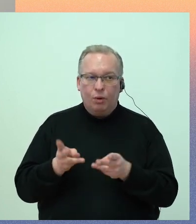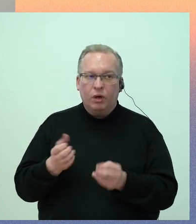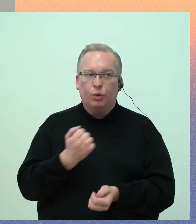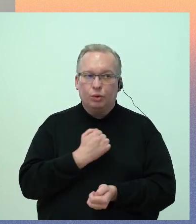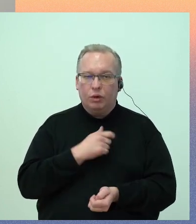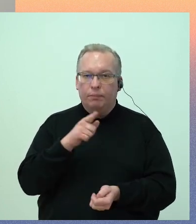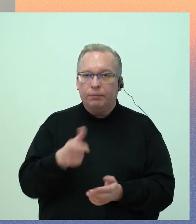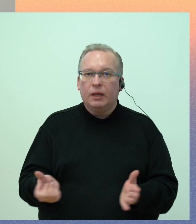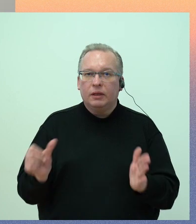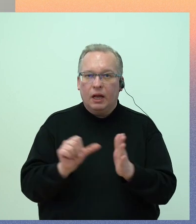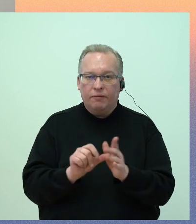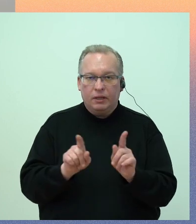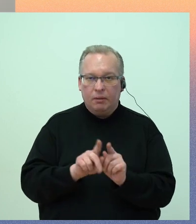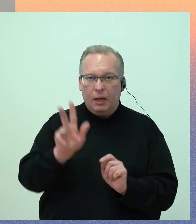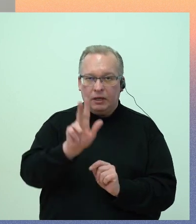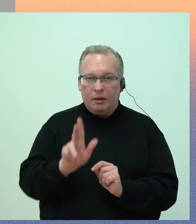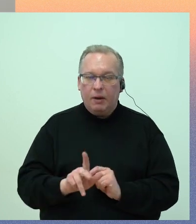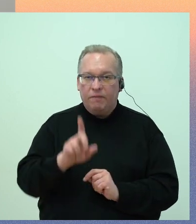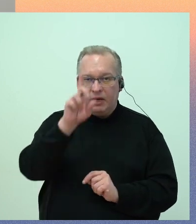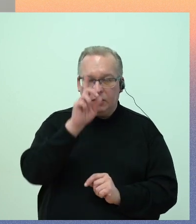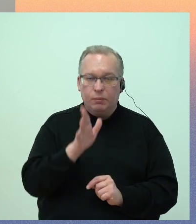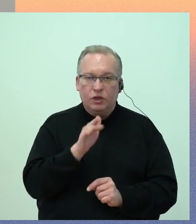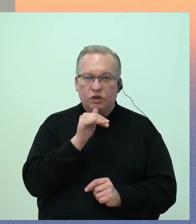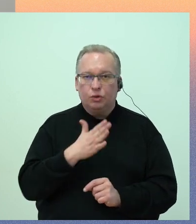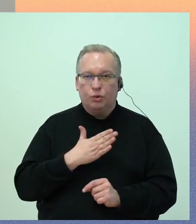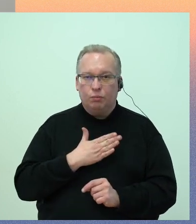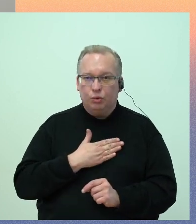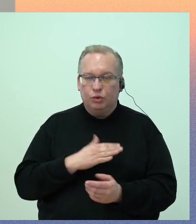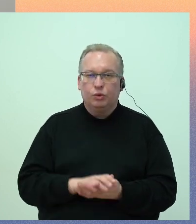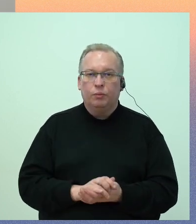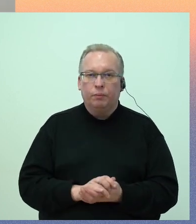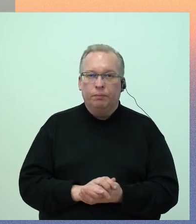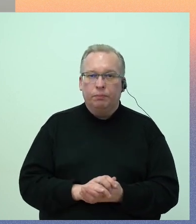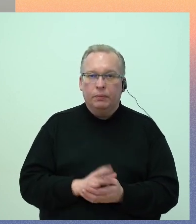Ir čia dalyvauja ir Baltijos valstybių žydai. Mūsų misija